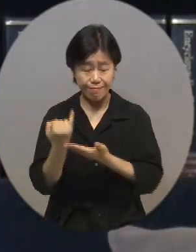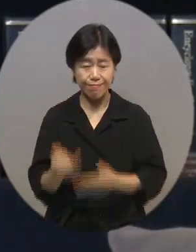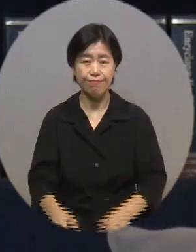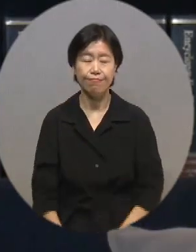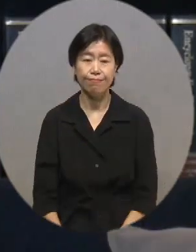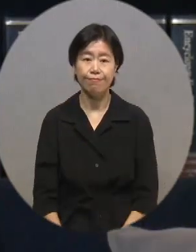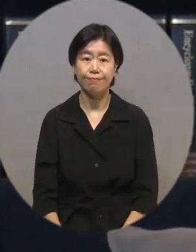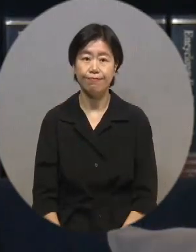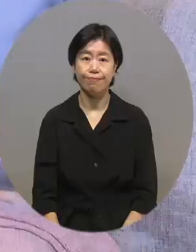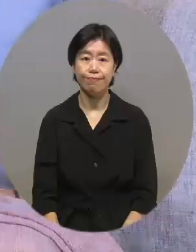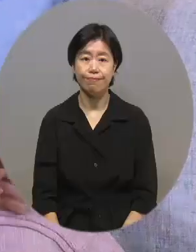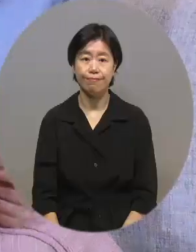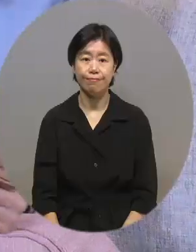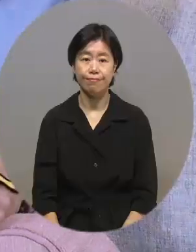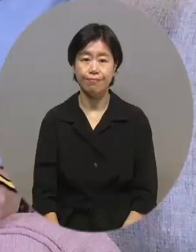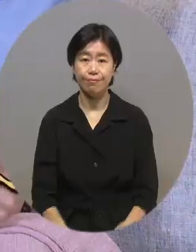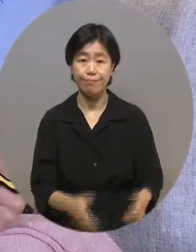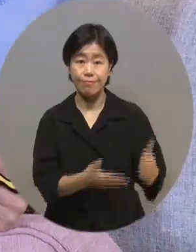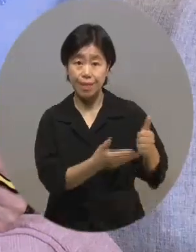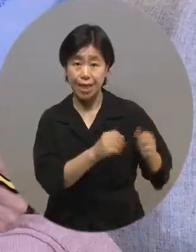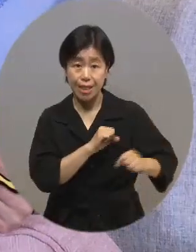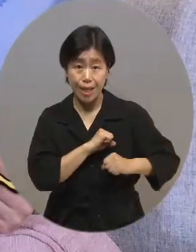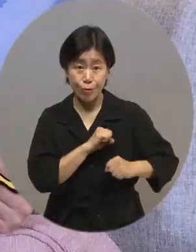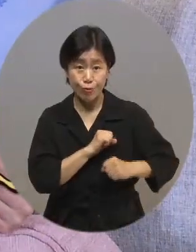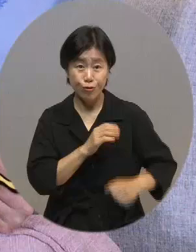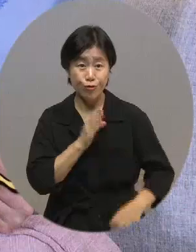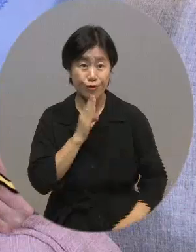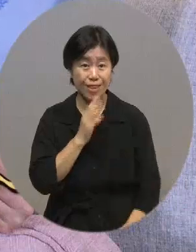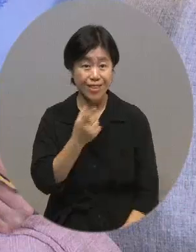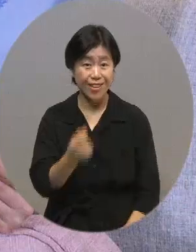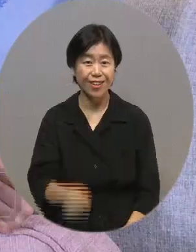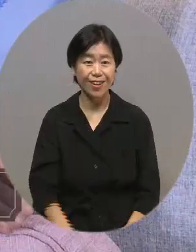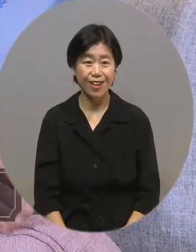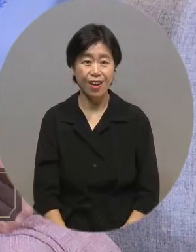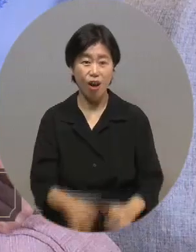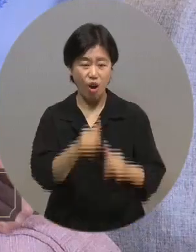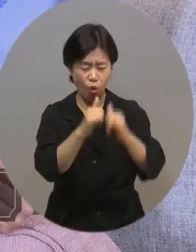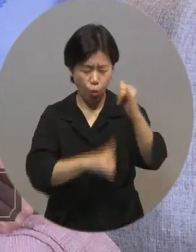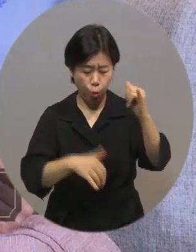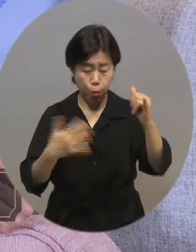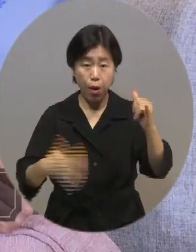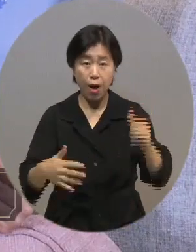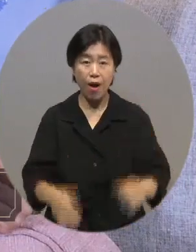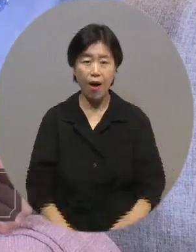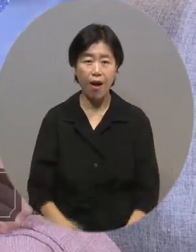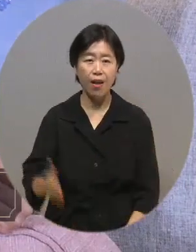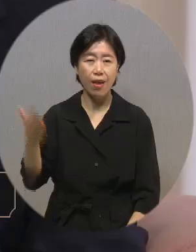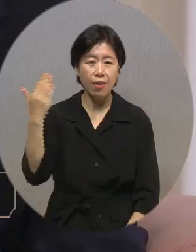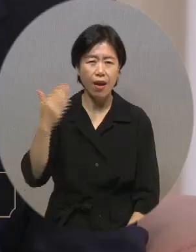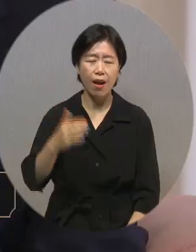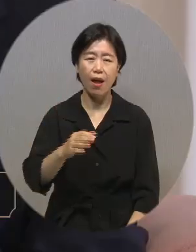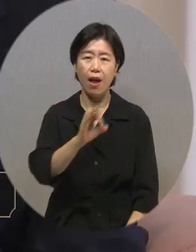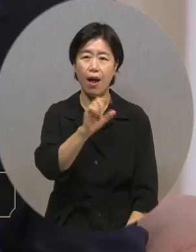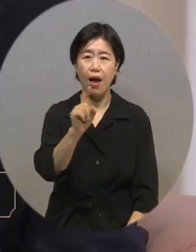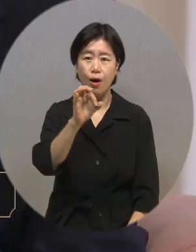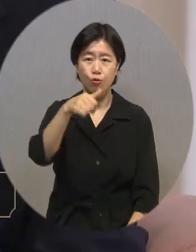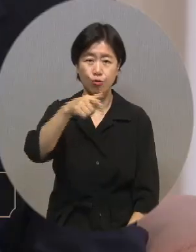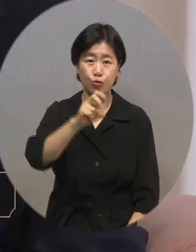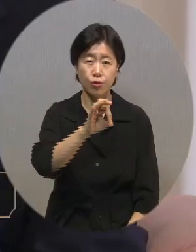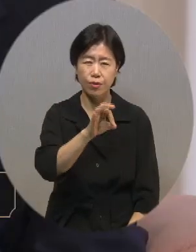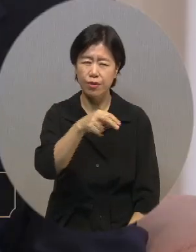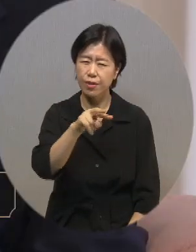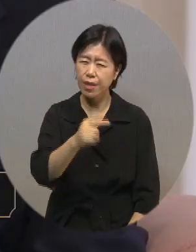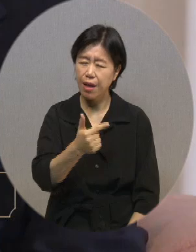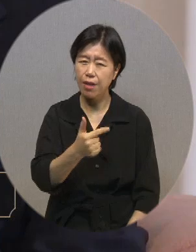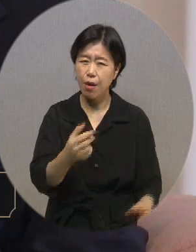네. 야, 우리 장군님 이력이 굉장하시더라고요. 아웅산 묘소 폭탄 테러 사건 때